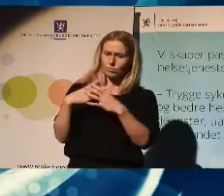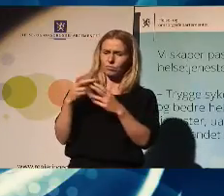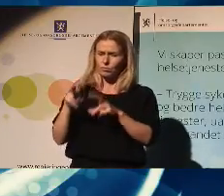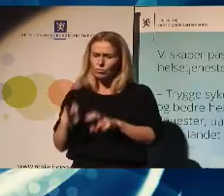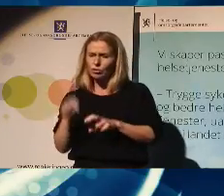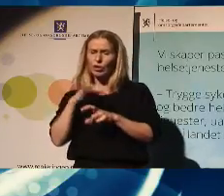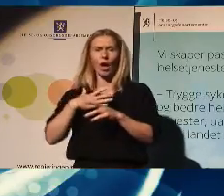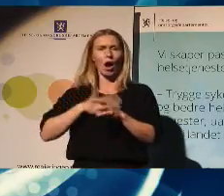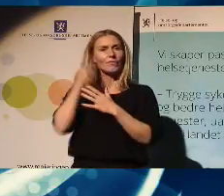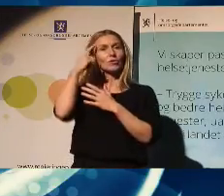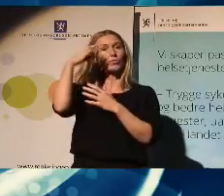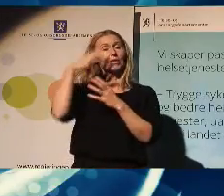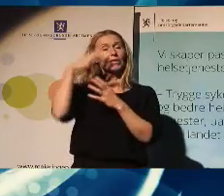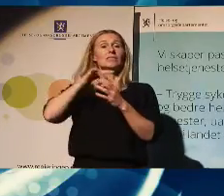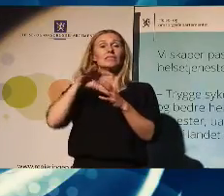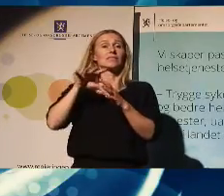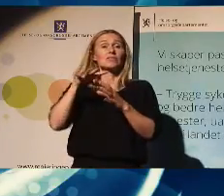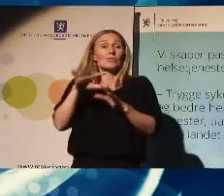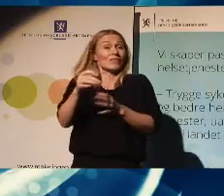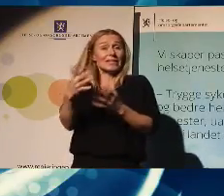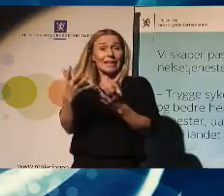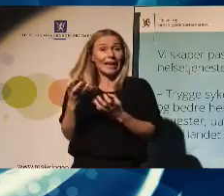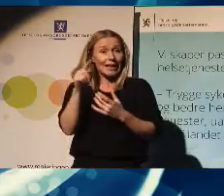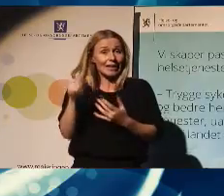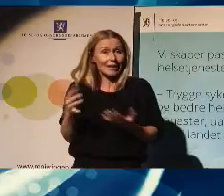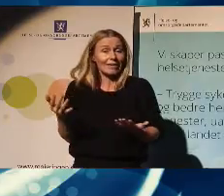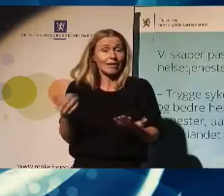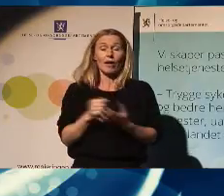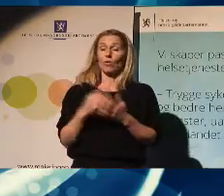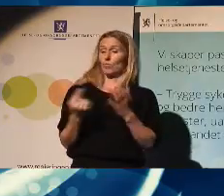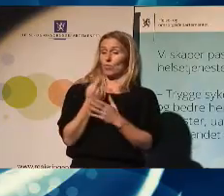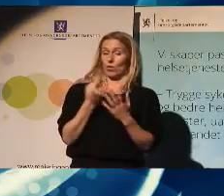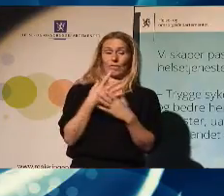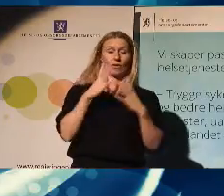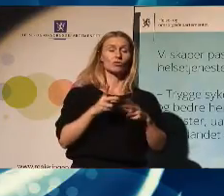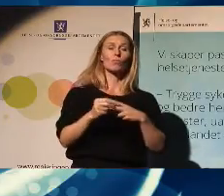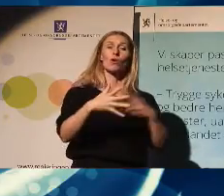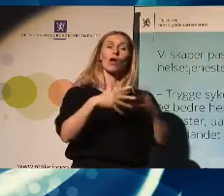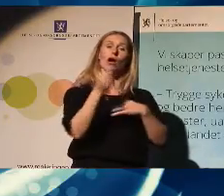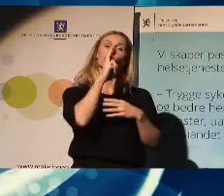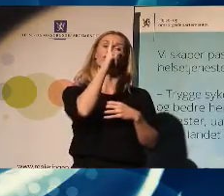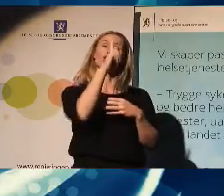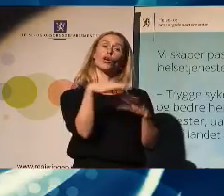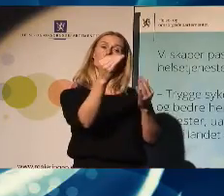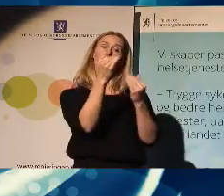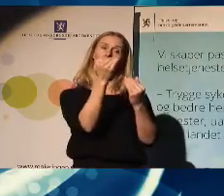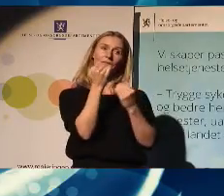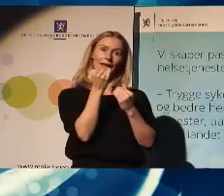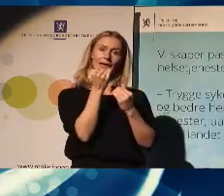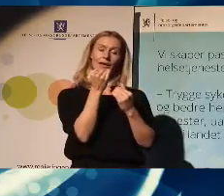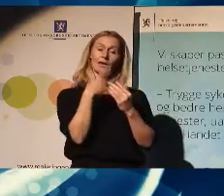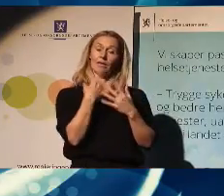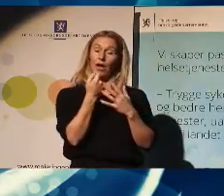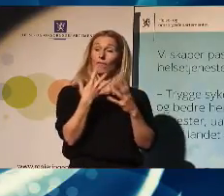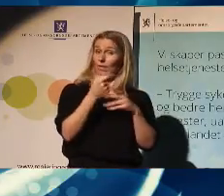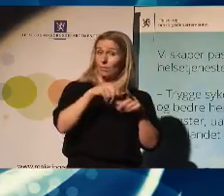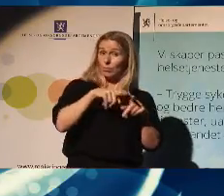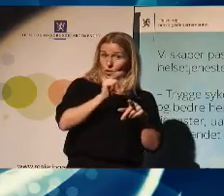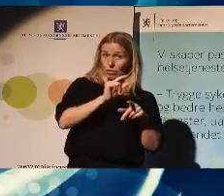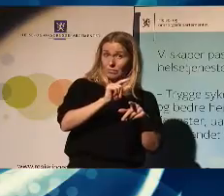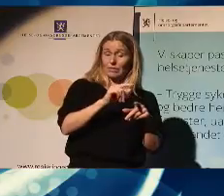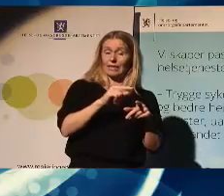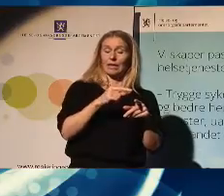trenger. Og da kan det til og med hende at vi må lave nye utdanninger, og det har vi faktisk også kanskje begynt på. Vi må se